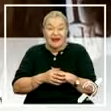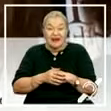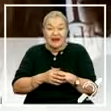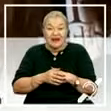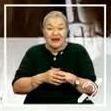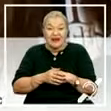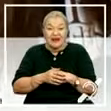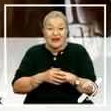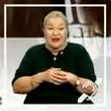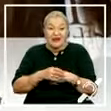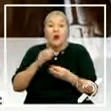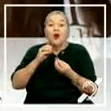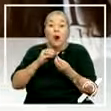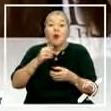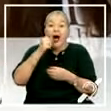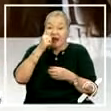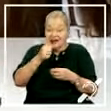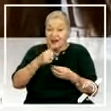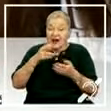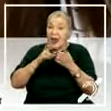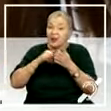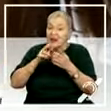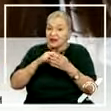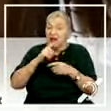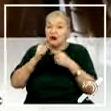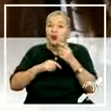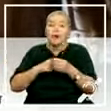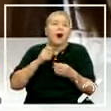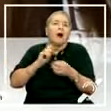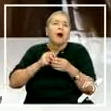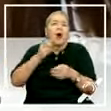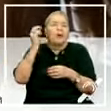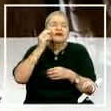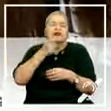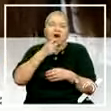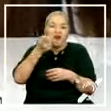Decorat. Decorat. Așa. După o tehnică veche.